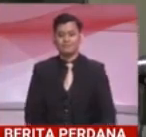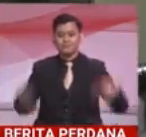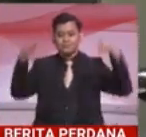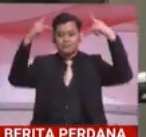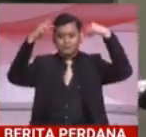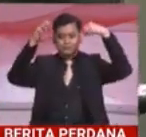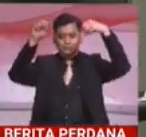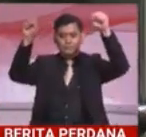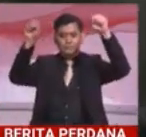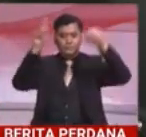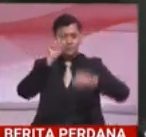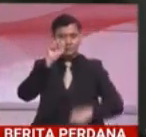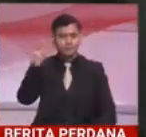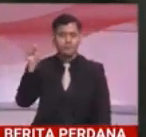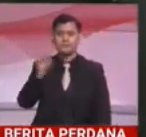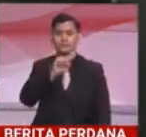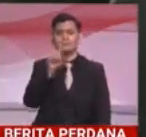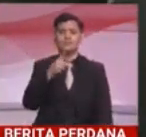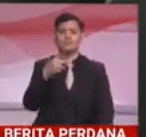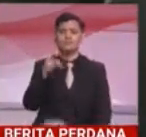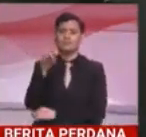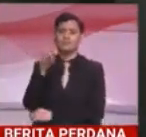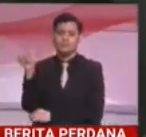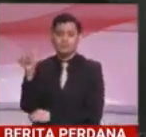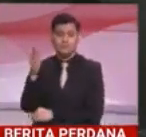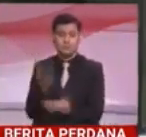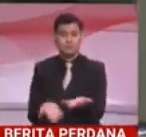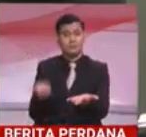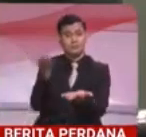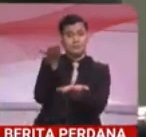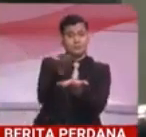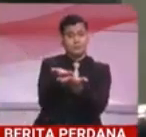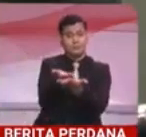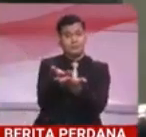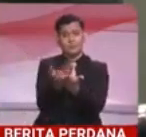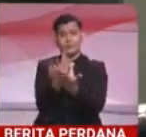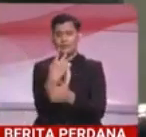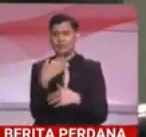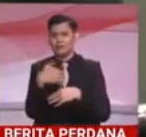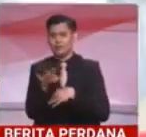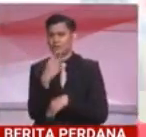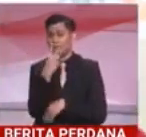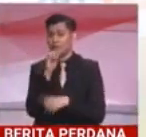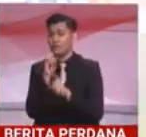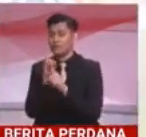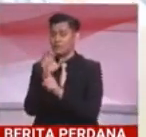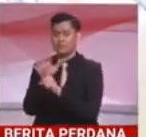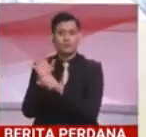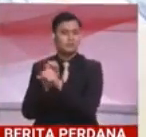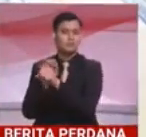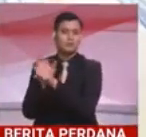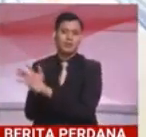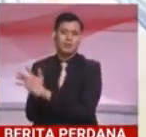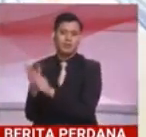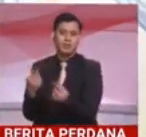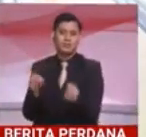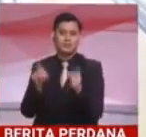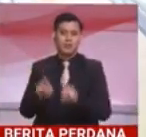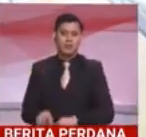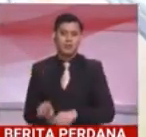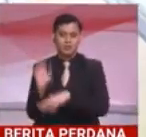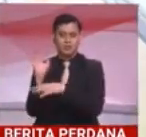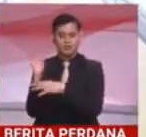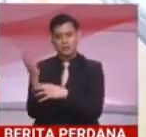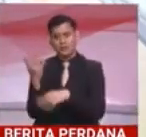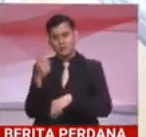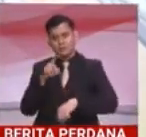Presidennya Tan Sri Muhammad Nozar Zakaria berkata, cadangan itu disuarakan selepas melihat impak pandemik COVID-19 kepada industri